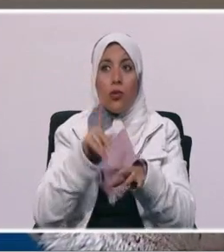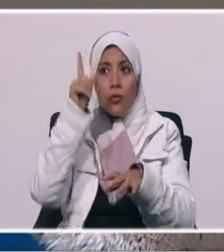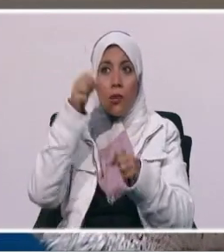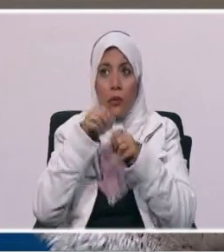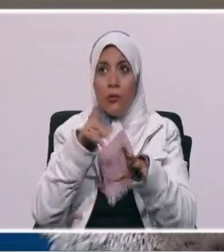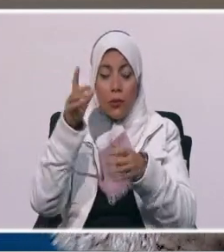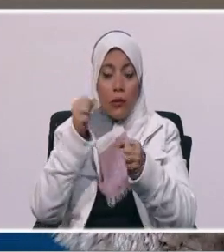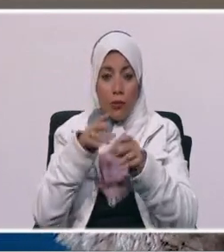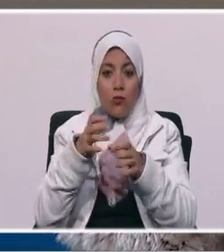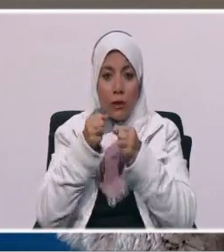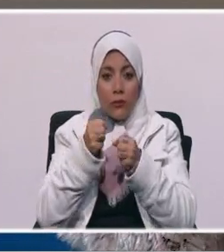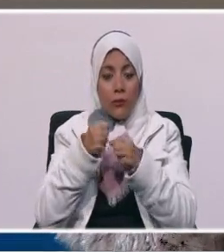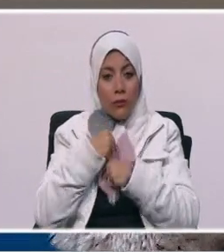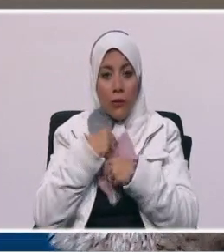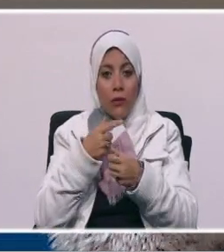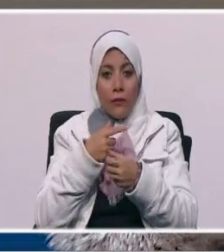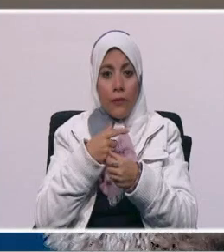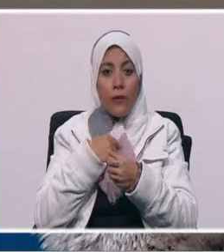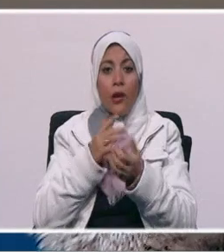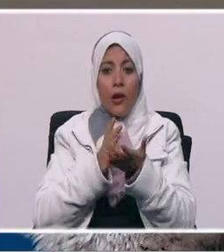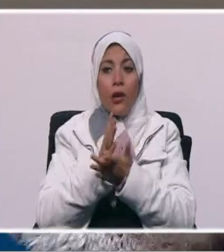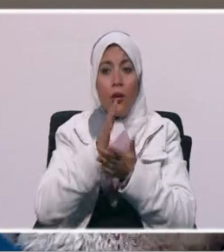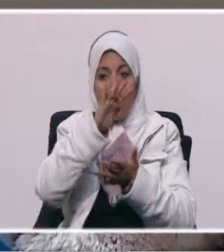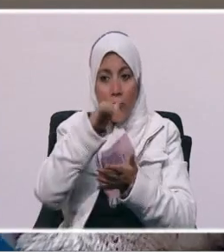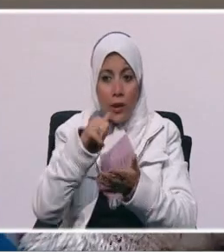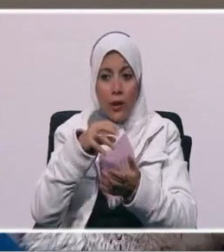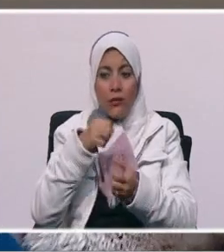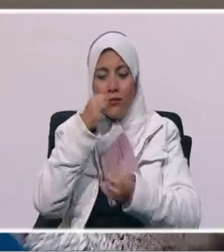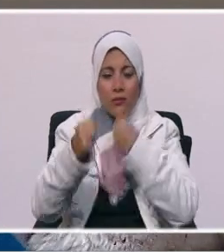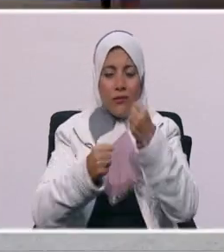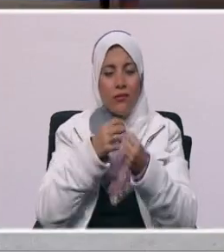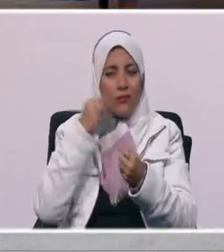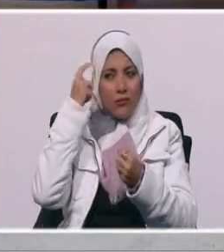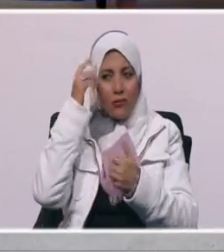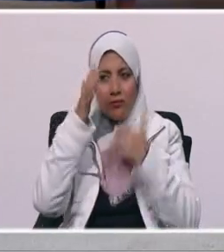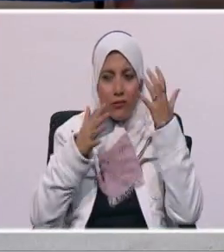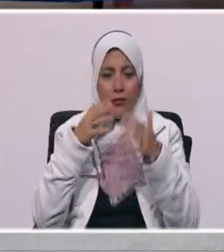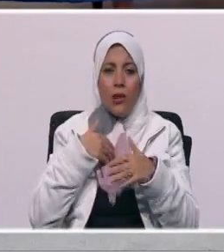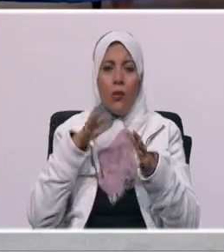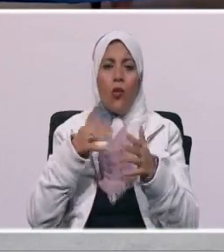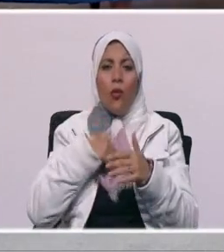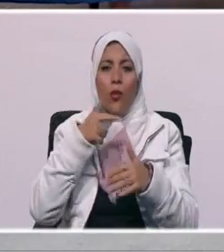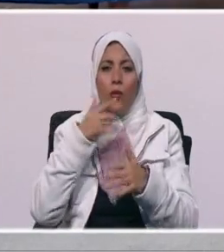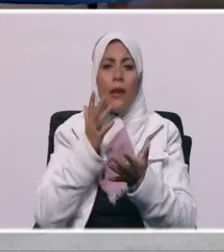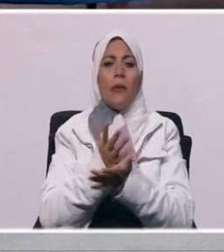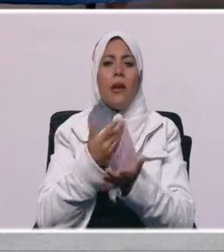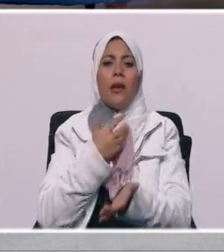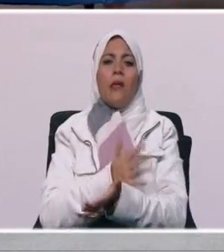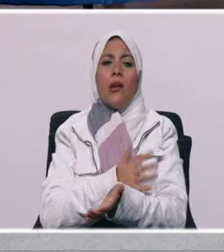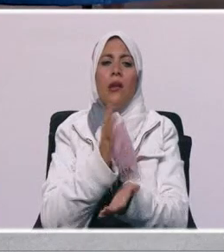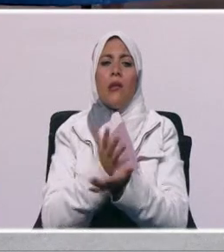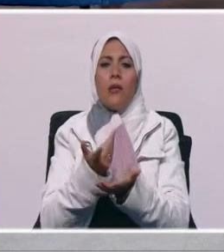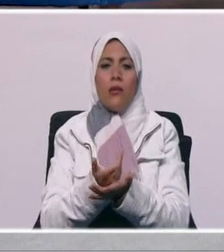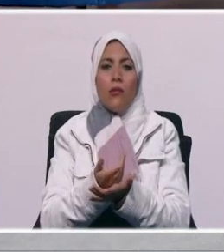بتجيلي زي ما قلت لك حالات يأس، اللي هو بقول ليه انا ما فكرتي طيب انك انت ممكن ما